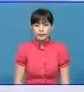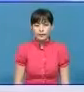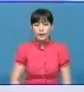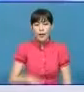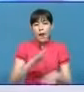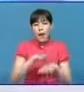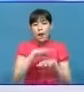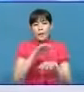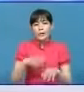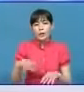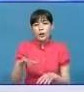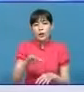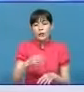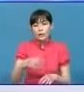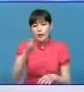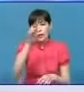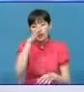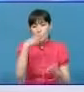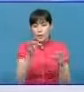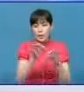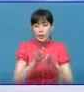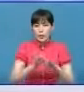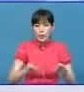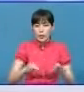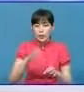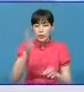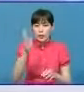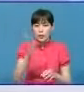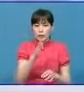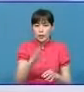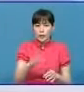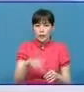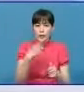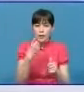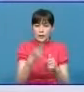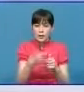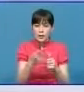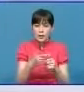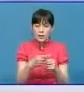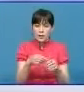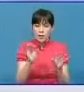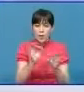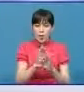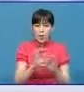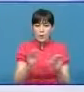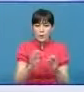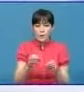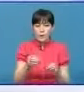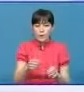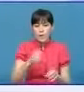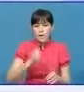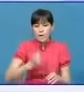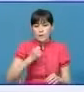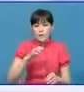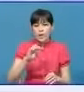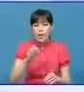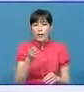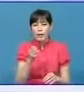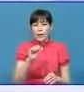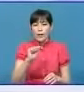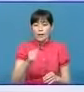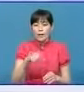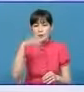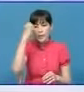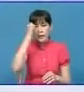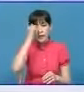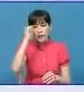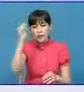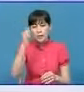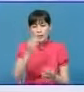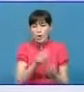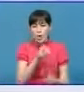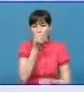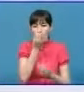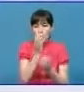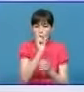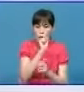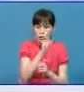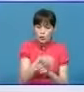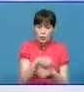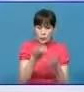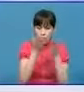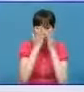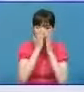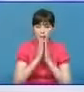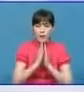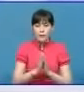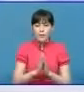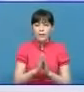Мақтарал ауданында елінің тәуелсіздігі үшін күрескен ерлер есімі оқталды. Кеңес отағының батыры Абылай Әлімбетовтің ескерткішіне гүл шоқтары қойылып, Құран